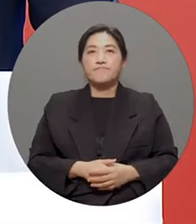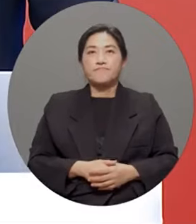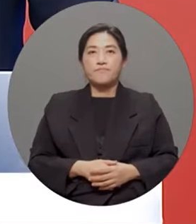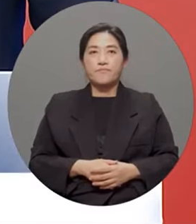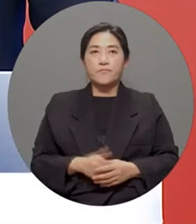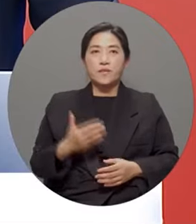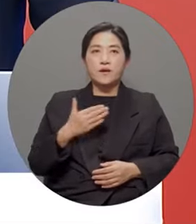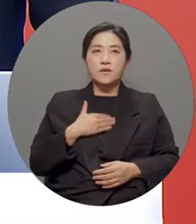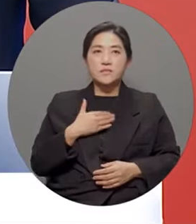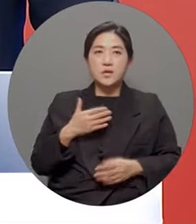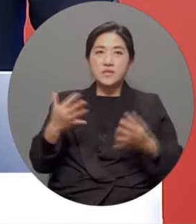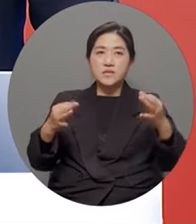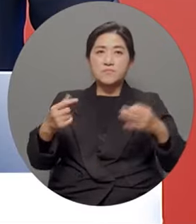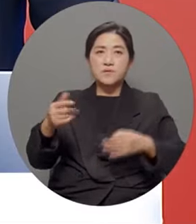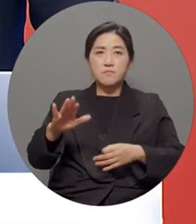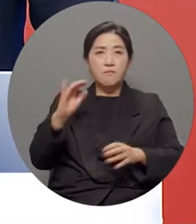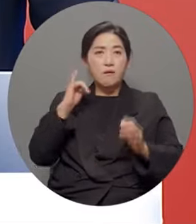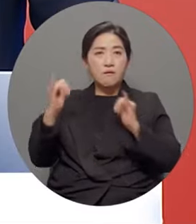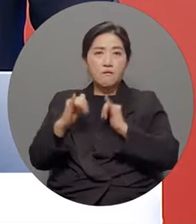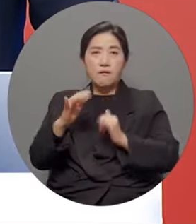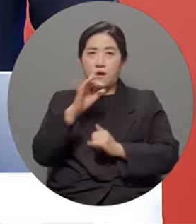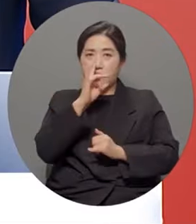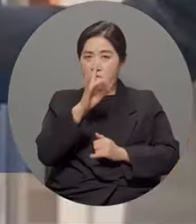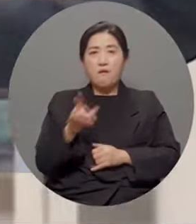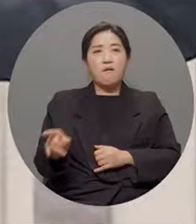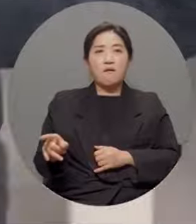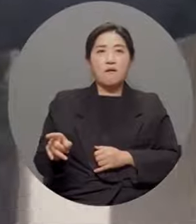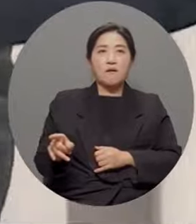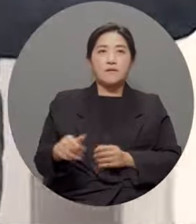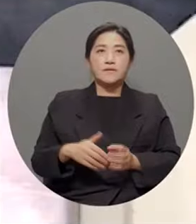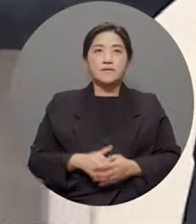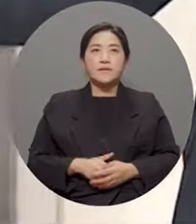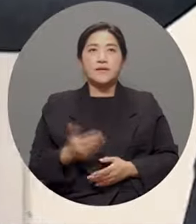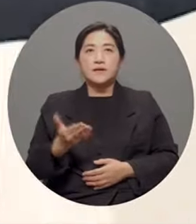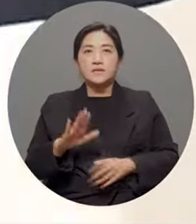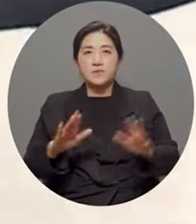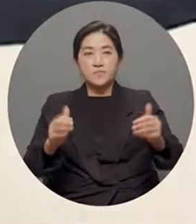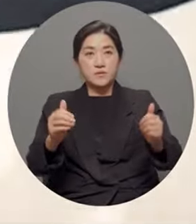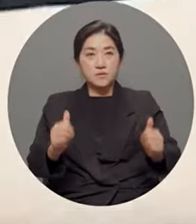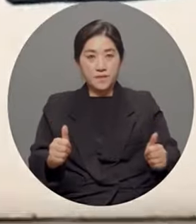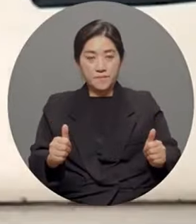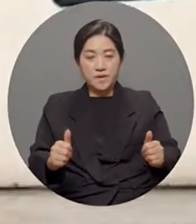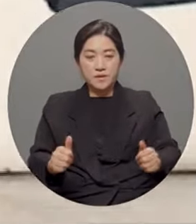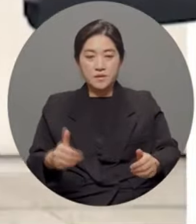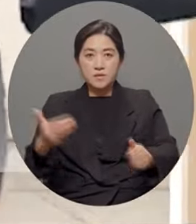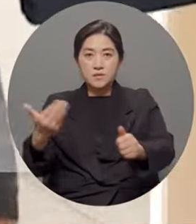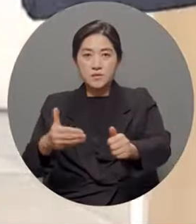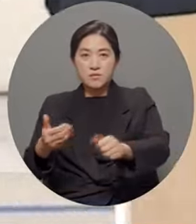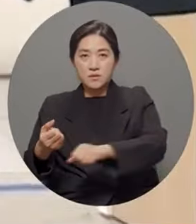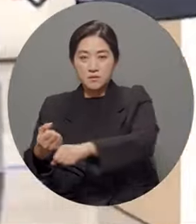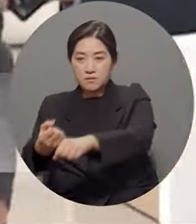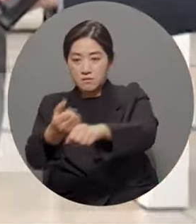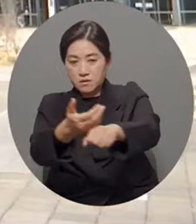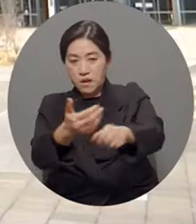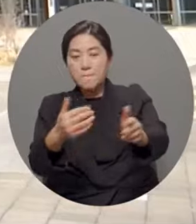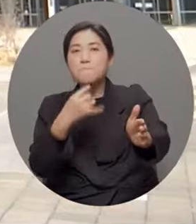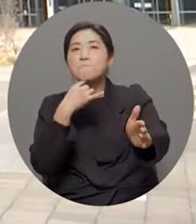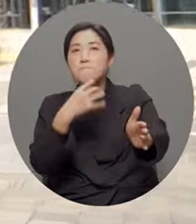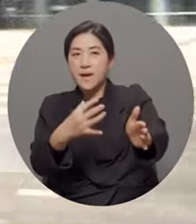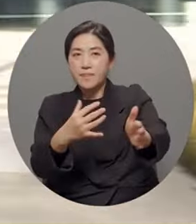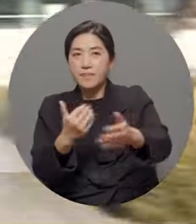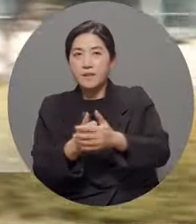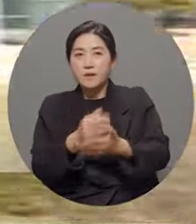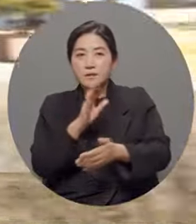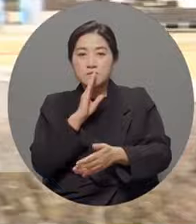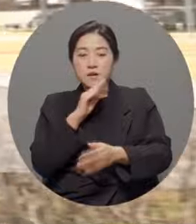저는 연락도 잘 안 되는 사람인 말씀을 일단 드리고 다만 이번 재판에선 청탁의 전달 과정까지 확인했을 뿐